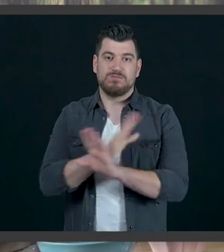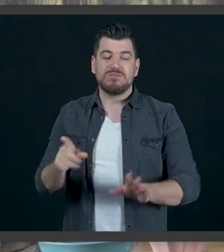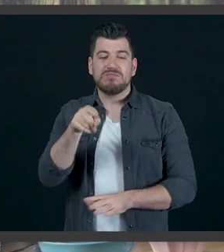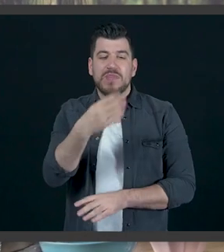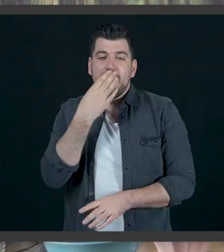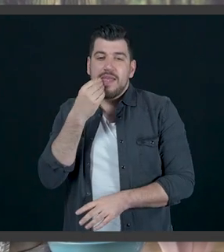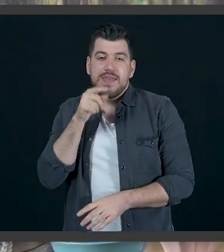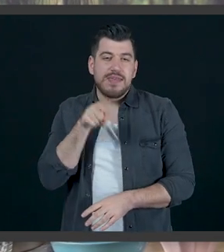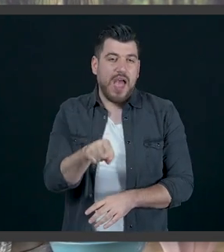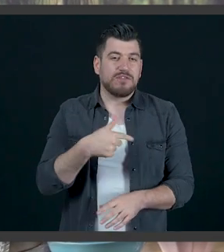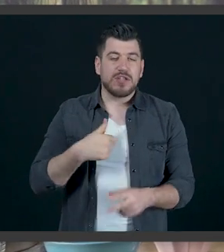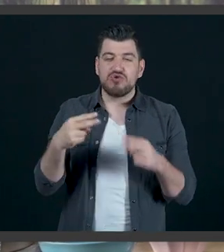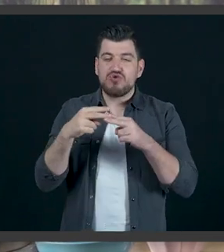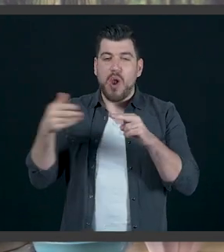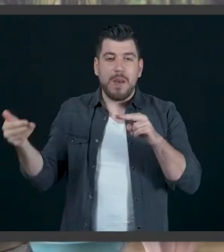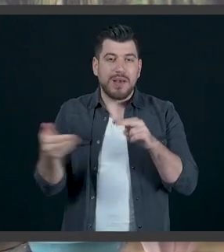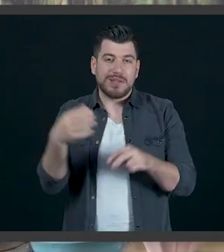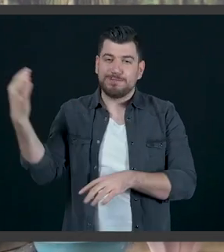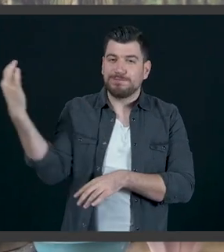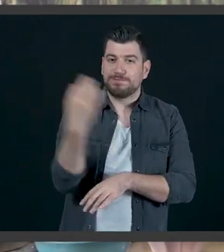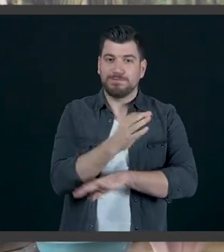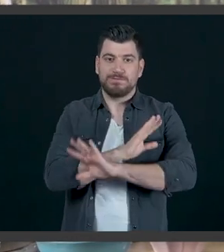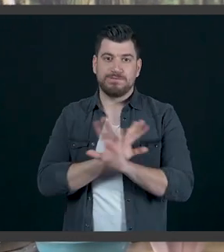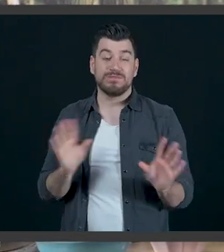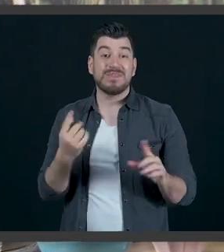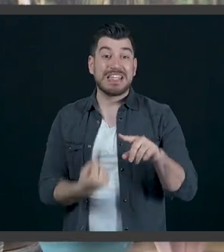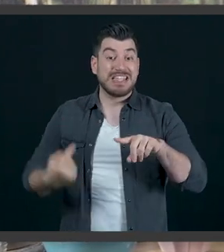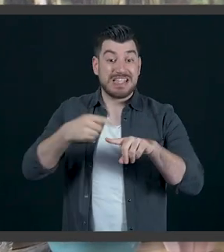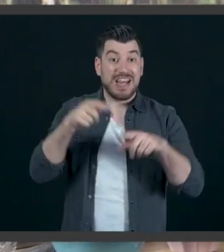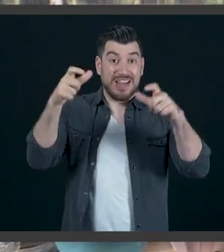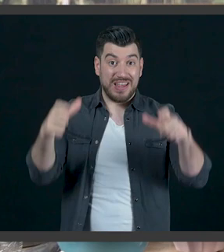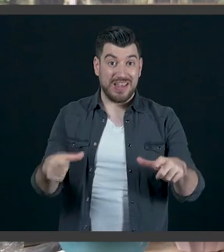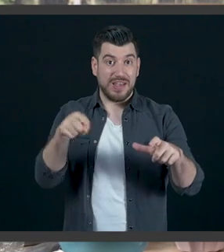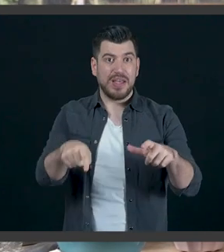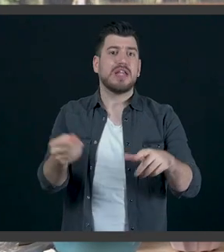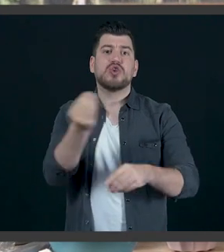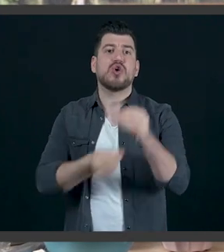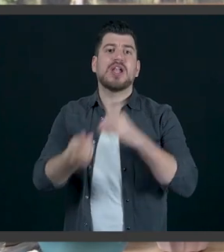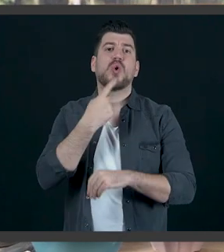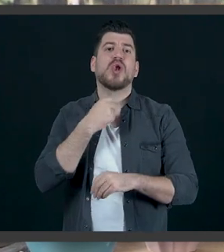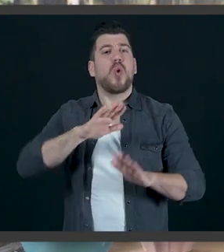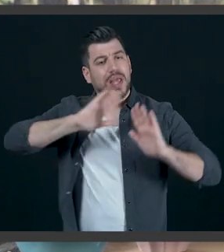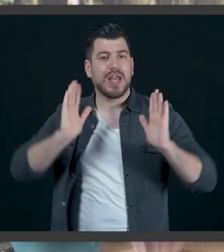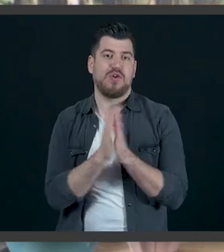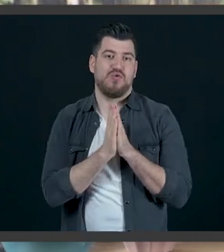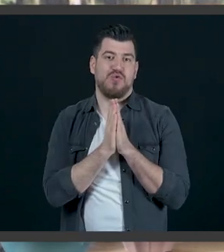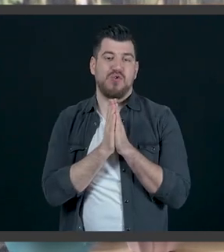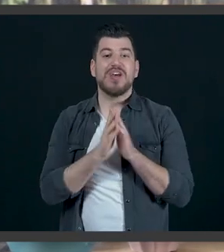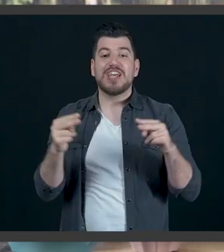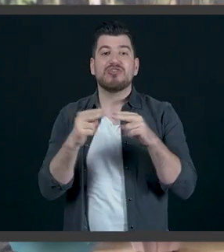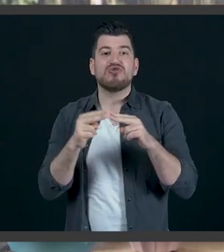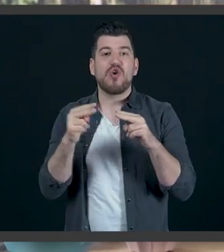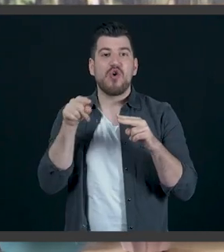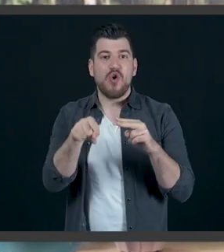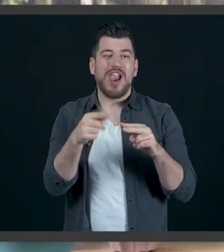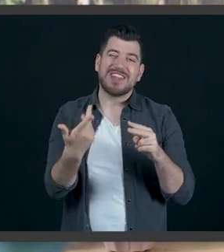Είναι η πιο γευστική και η πιο σοκολατένια σοκολατόπιτα που μπορείτε να φάτε και ίσως από τα πιο σοκολατένια γλυκά γενικά που μπορείτε να δοκιμάσετε. Μόνο η σοκολάτα